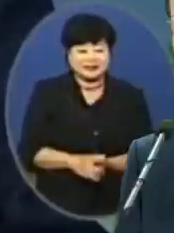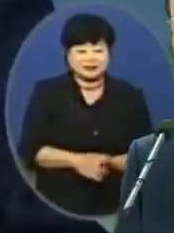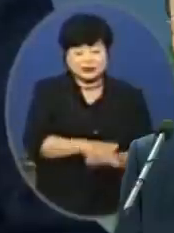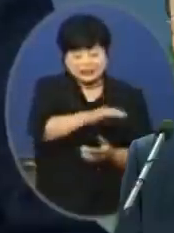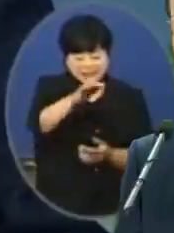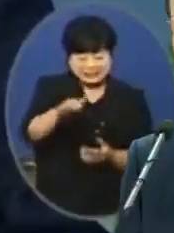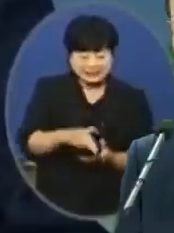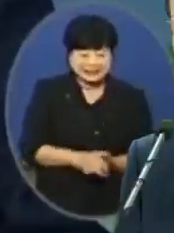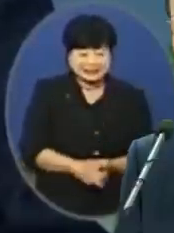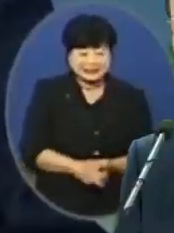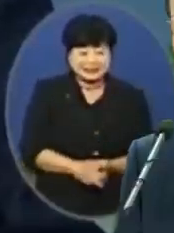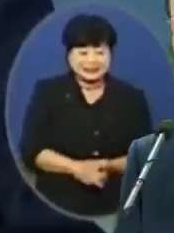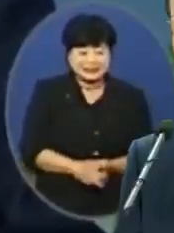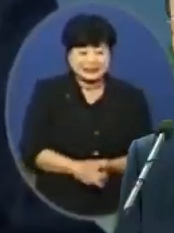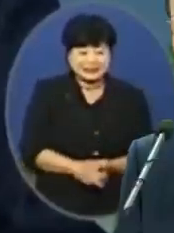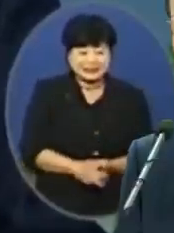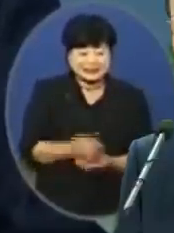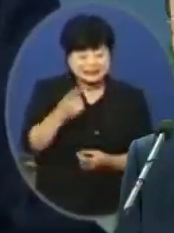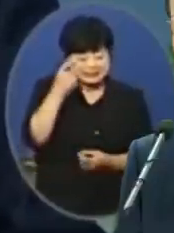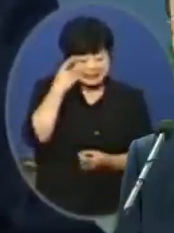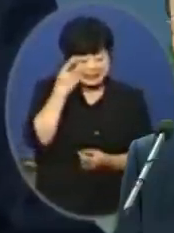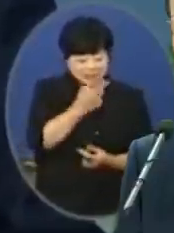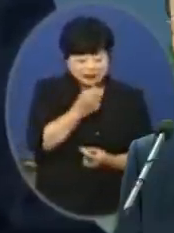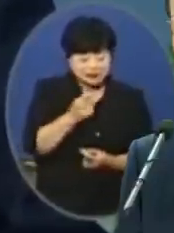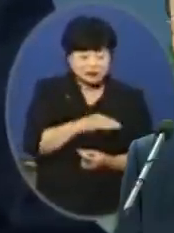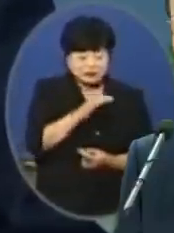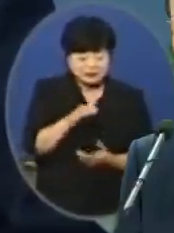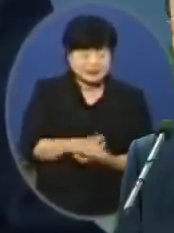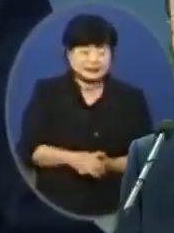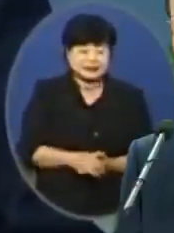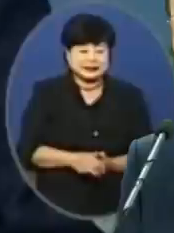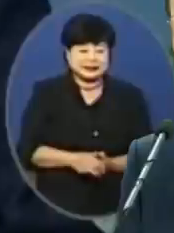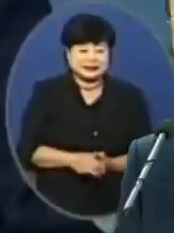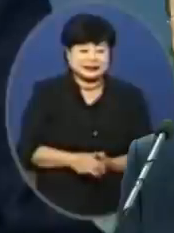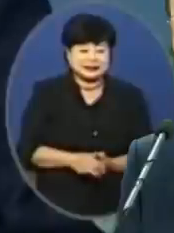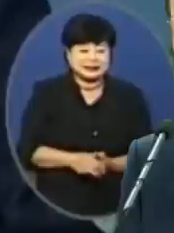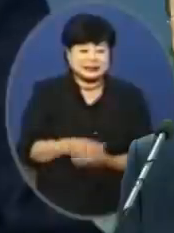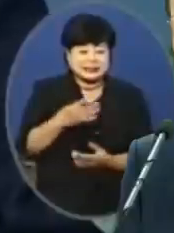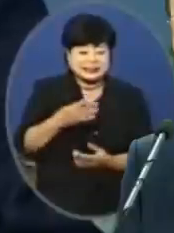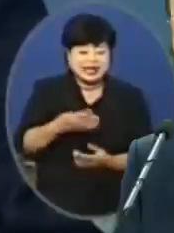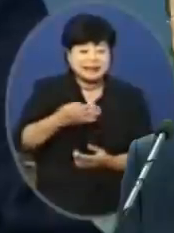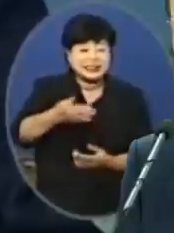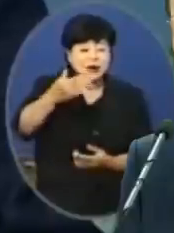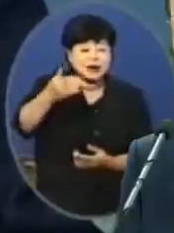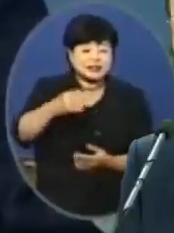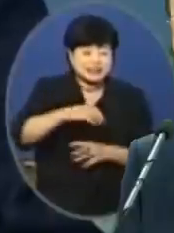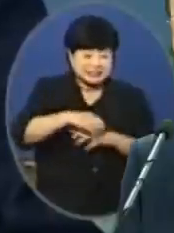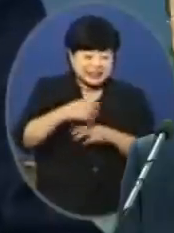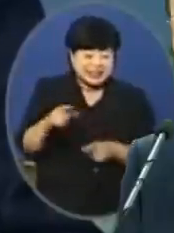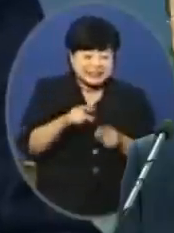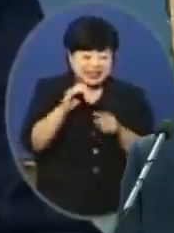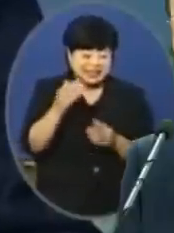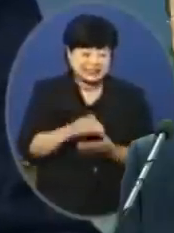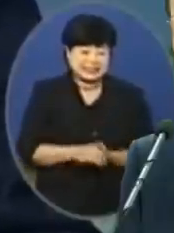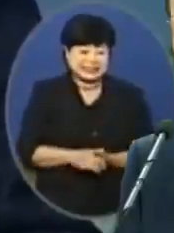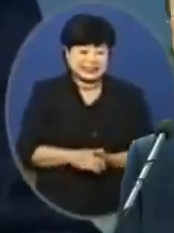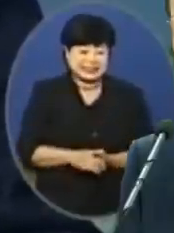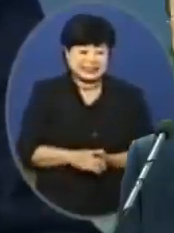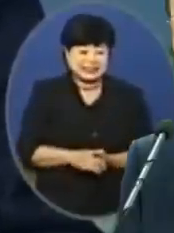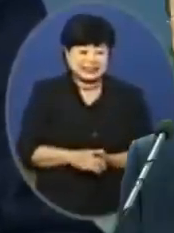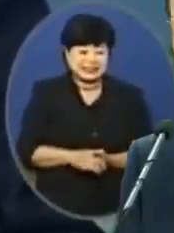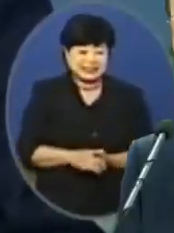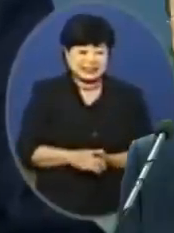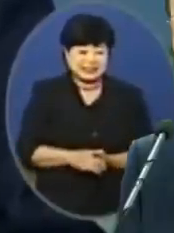우리가 여러분 생각하는 것처럼 우리는 4차원의 세계 속에서 살아야